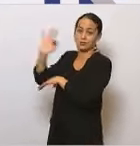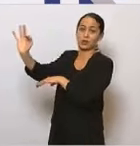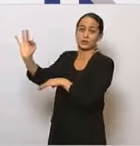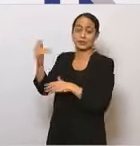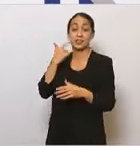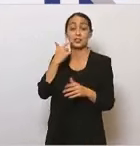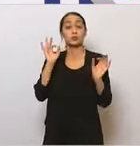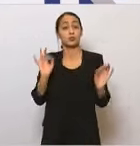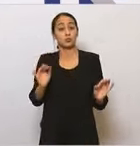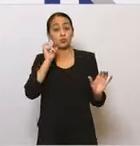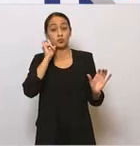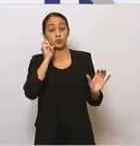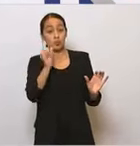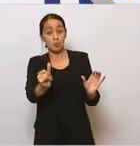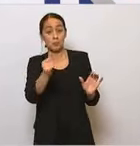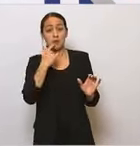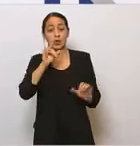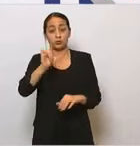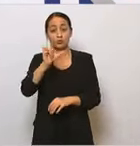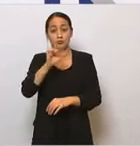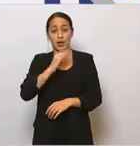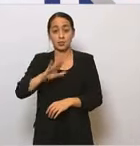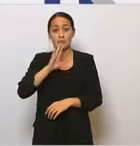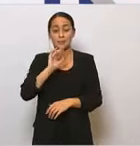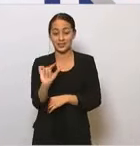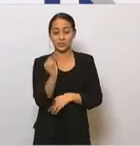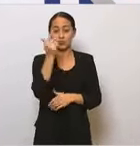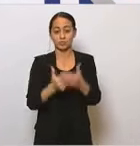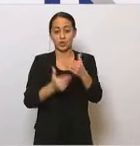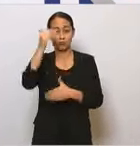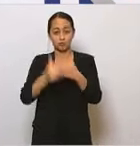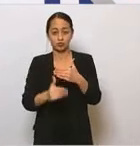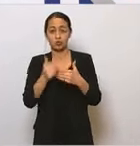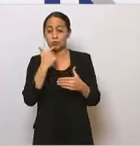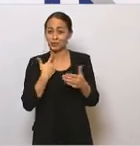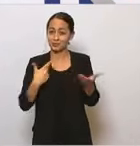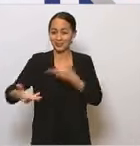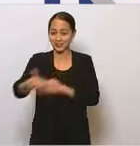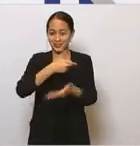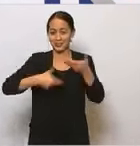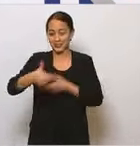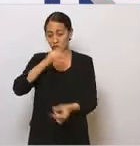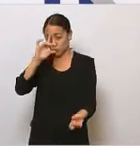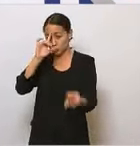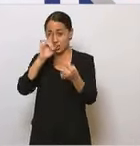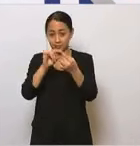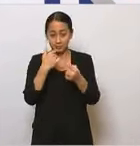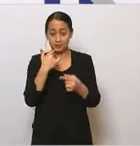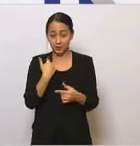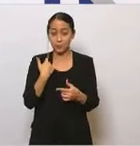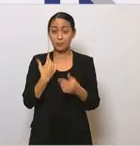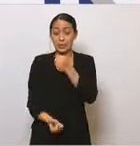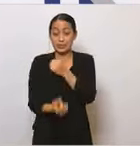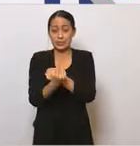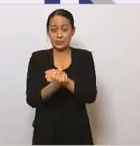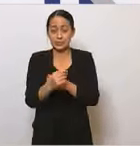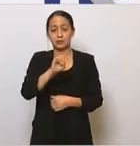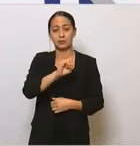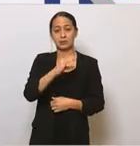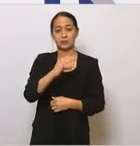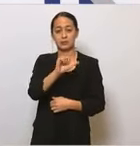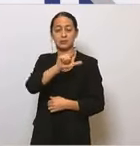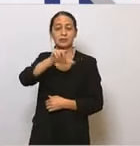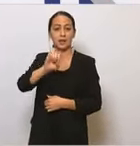seconde journée d'échange, j'espère aussi riche qu'aujourd'hui, qui sera dédiée à l'initiative Scale Up Europe,